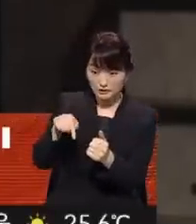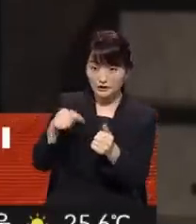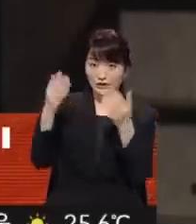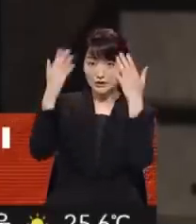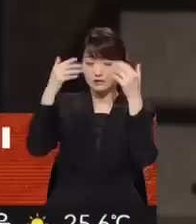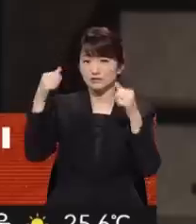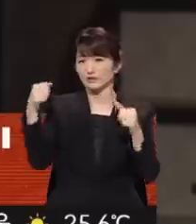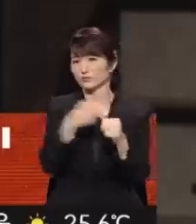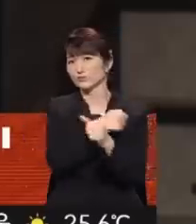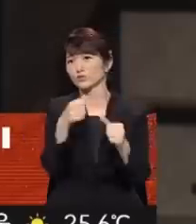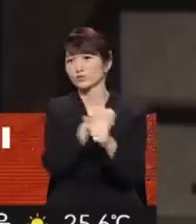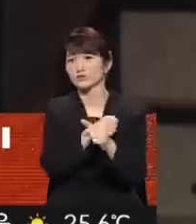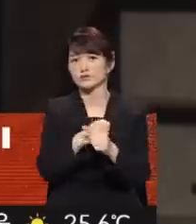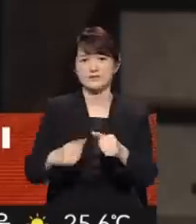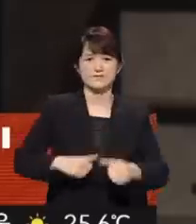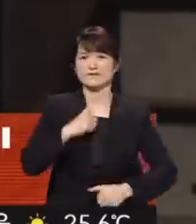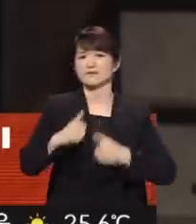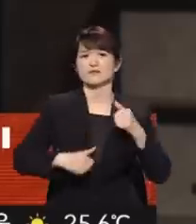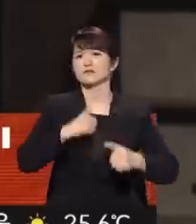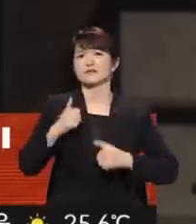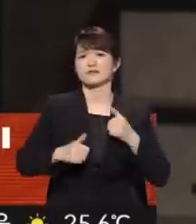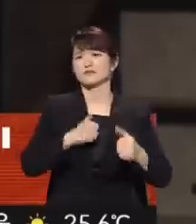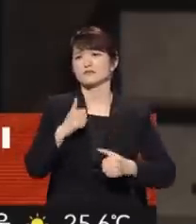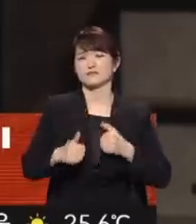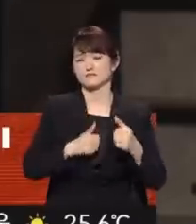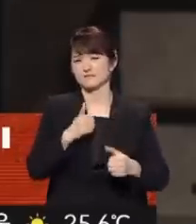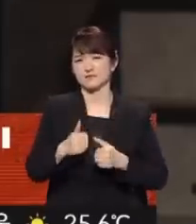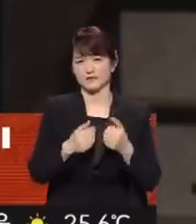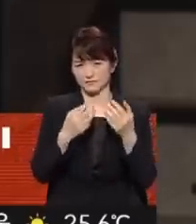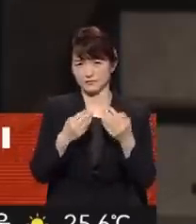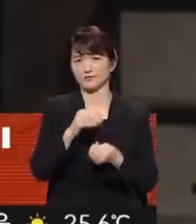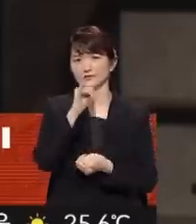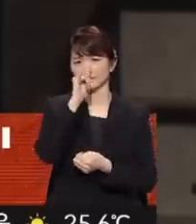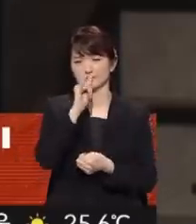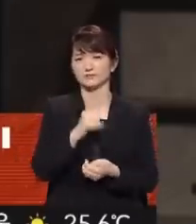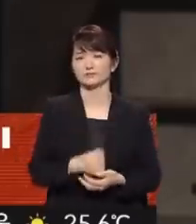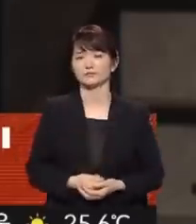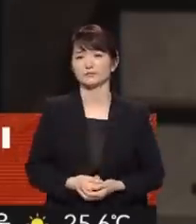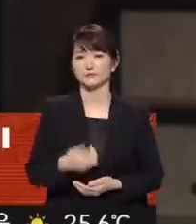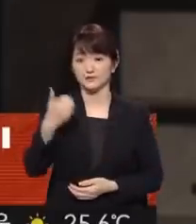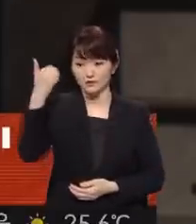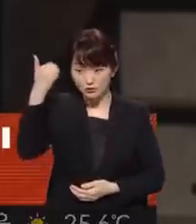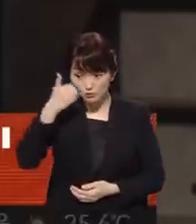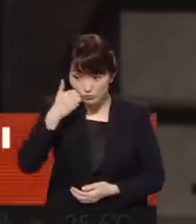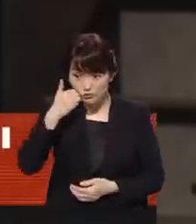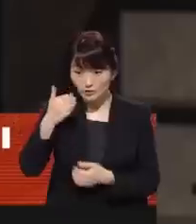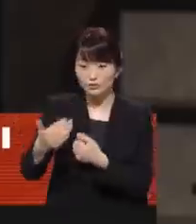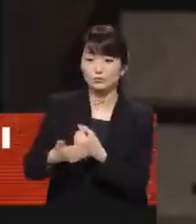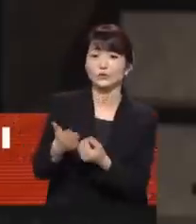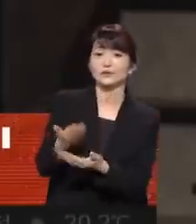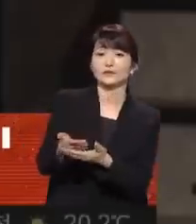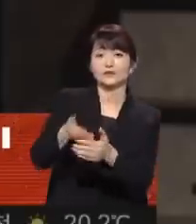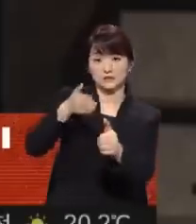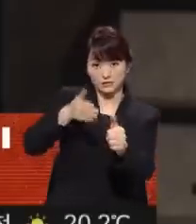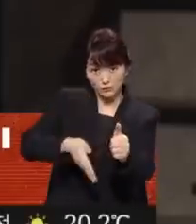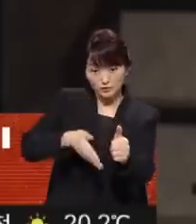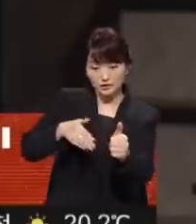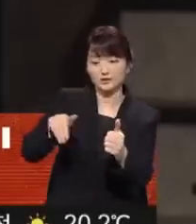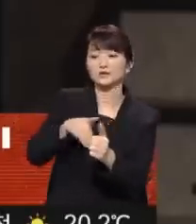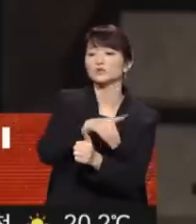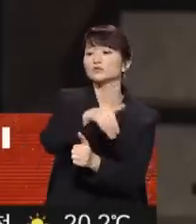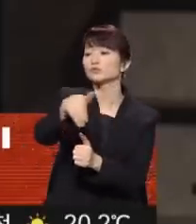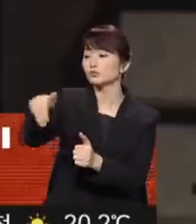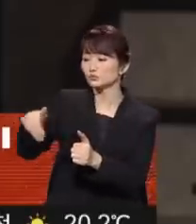대해서 어떤 그 공분 같은 것이 좀 일반화되어 있지 않습니까? 그렇기 때문에 누군가에게 도움을 요청을 하게 되면 주변에